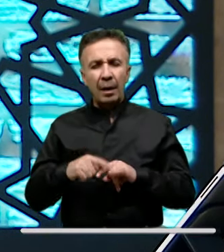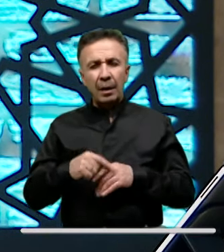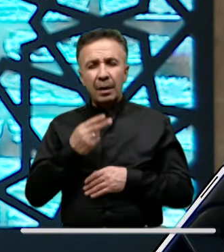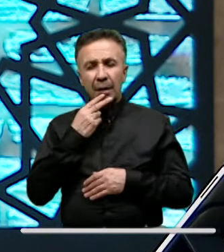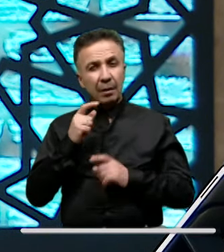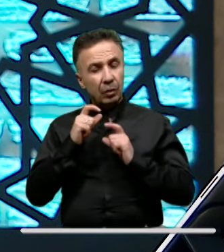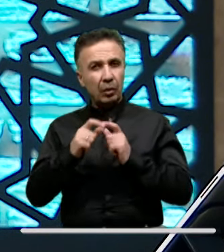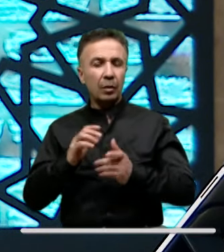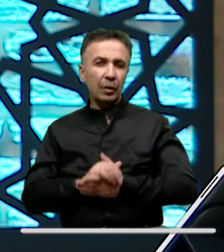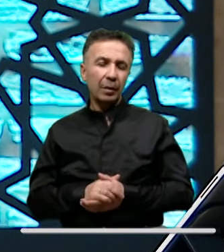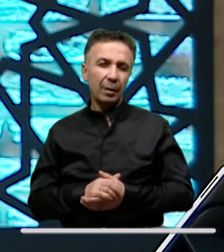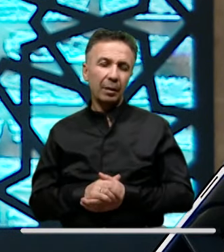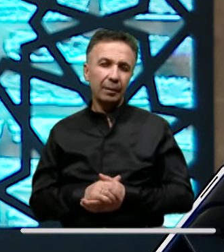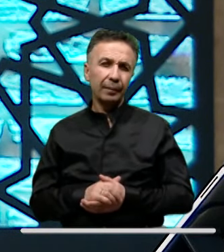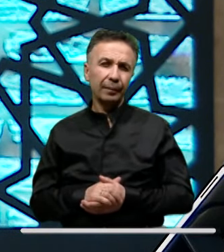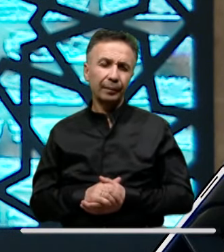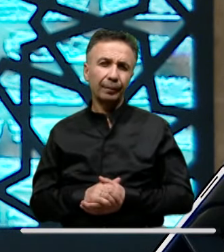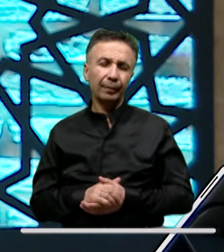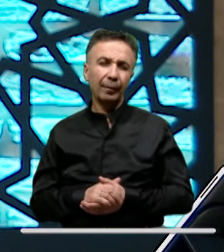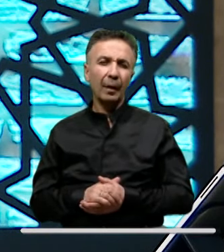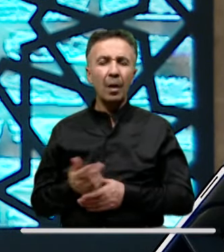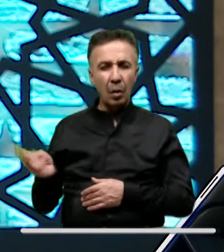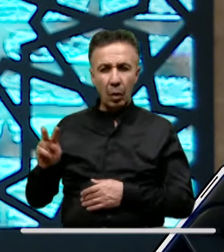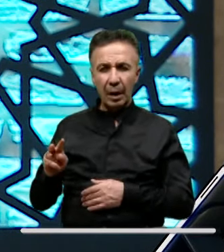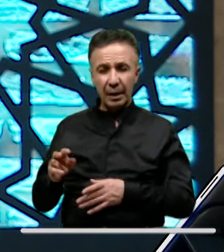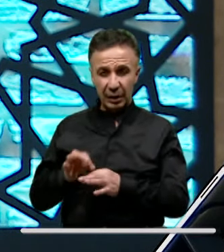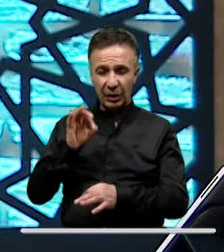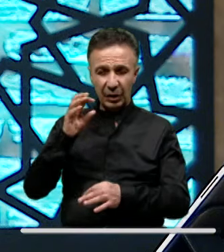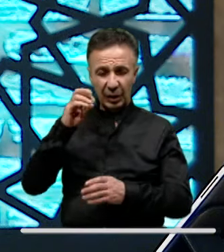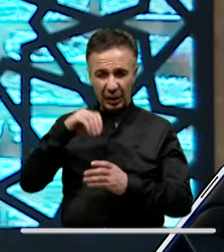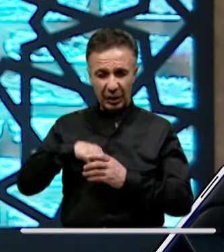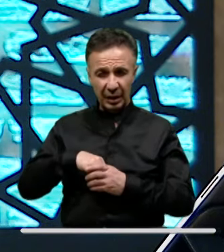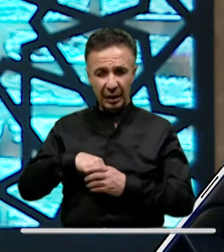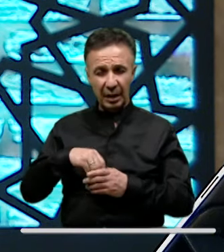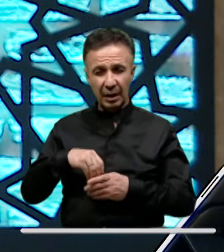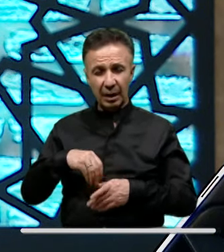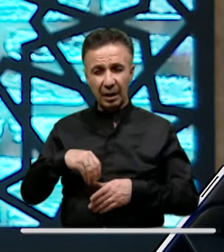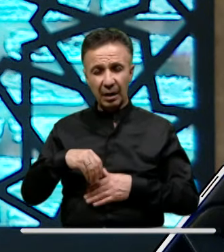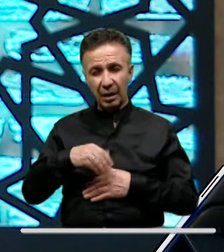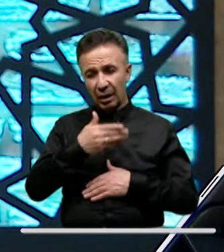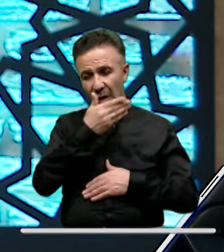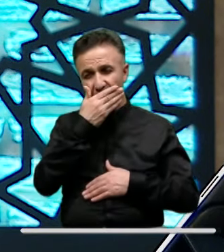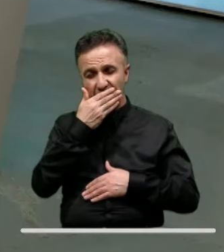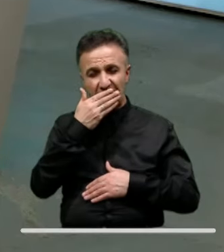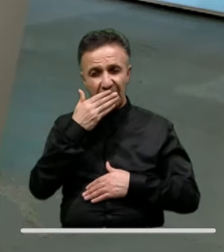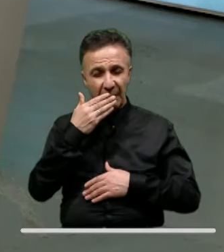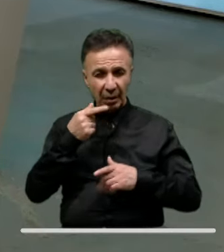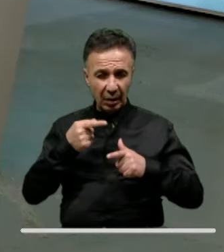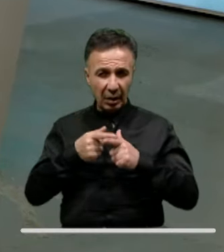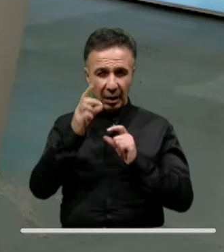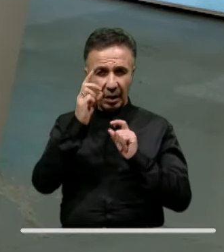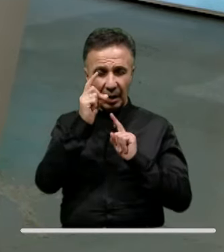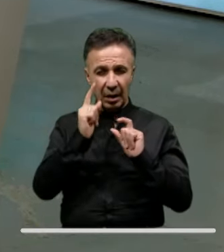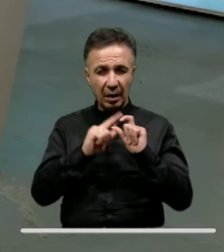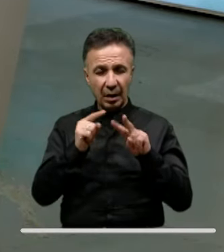bir soruyu da ben sorayım demiş. Diyor ki ölen kimse için de fidye vermemiz gerekir mi? Bu konuda hocam ne der? Yani ölen kimse